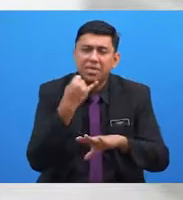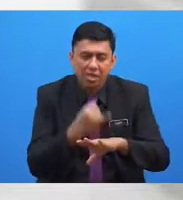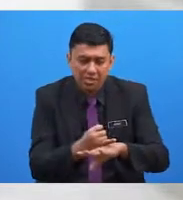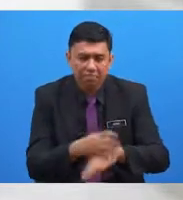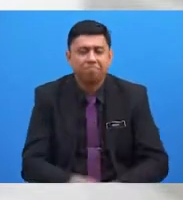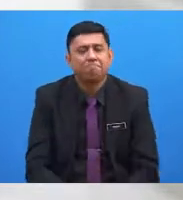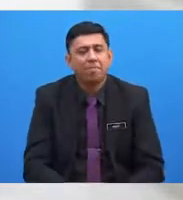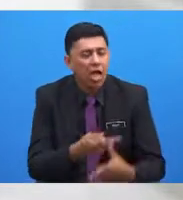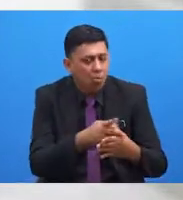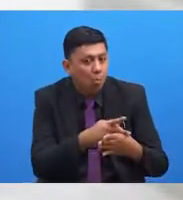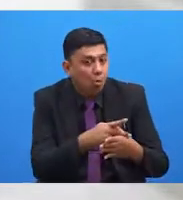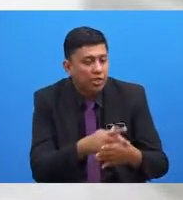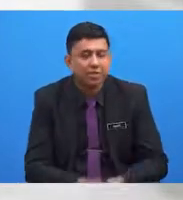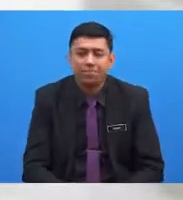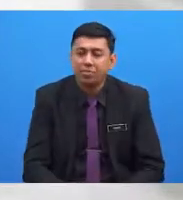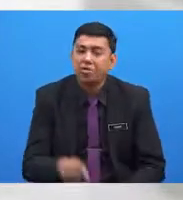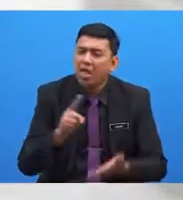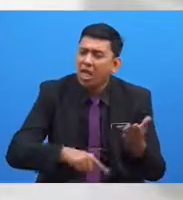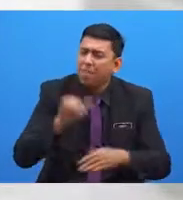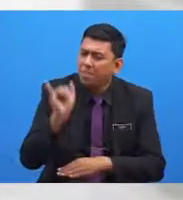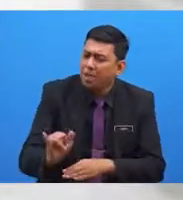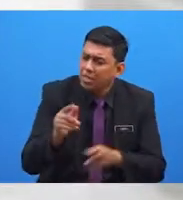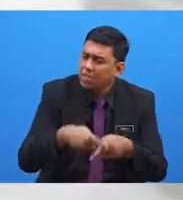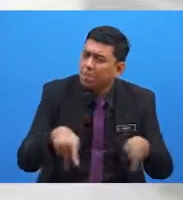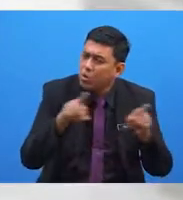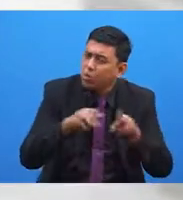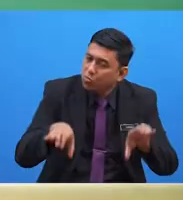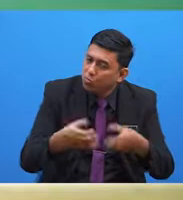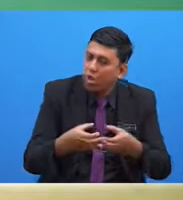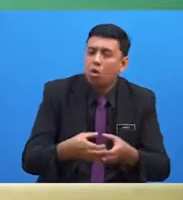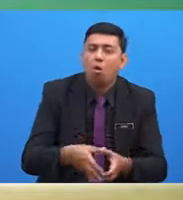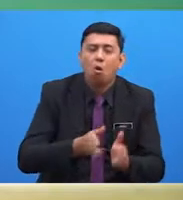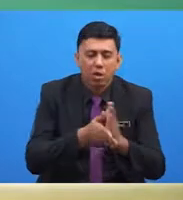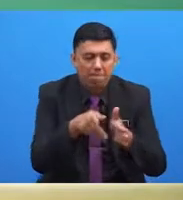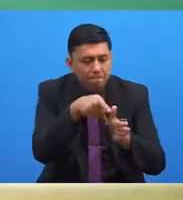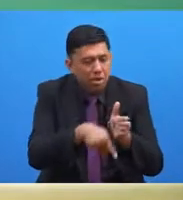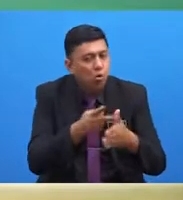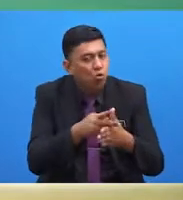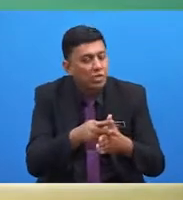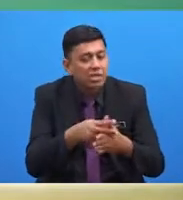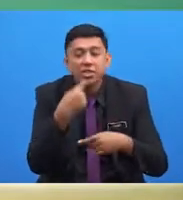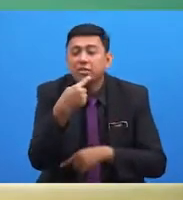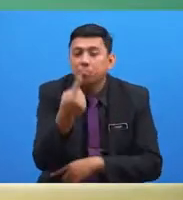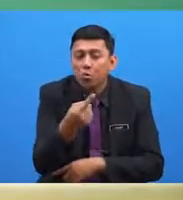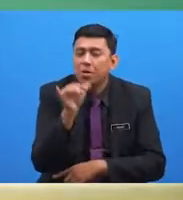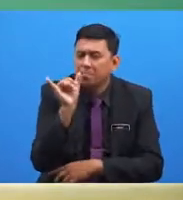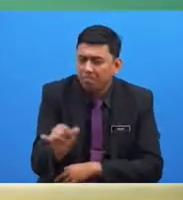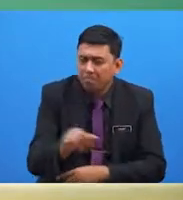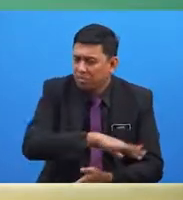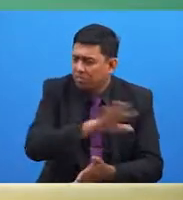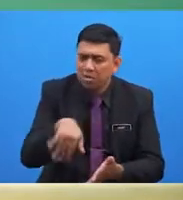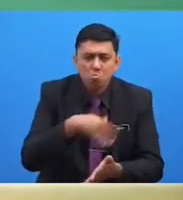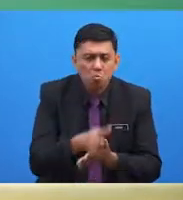perkongsian? Apa yang perlu dibuat oleh perkongsi-perkongsi tersebut? Ya, semua